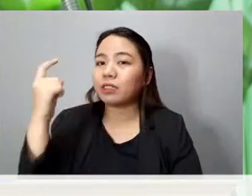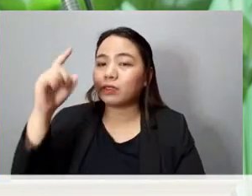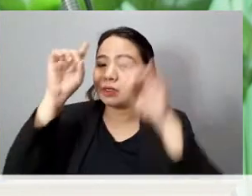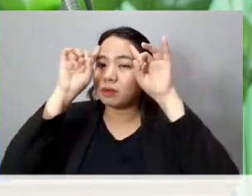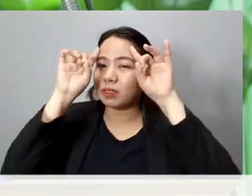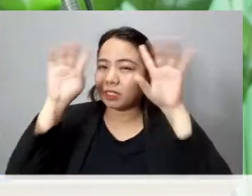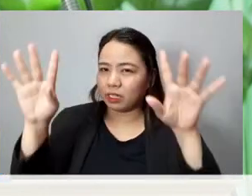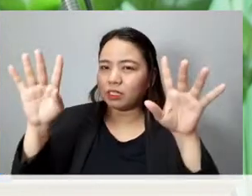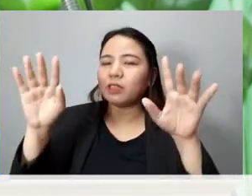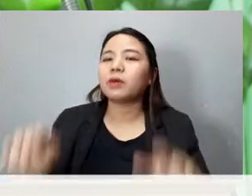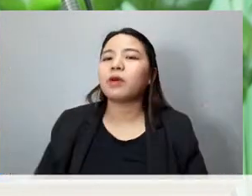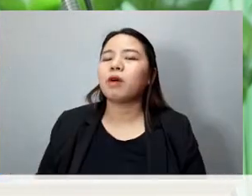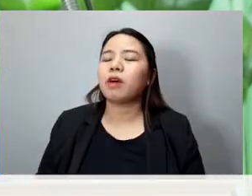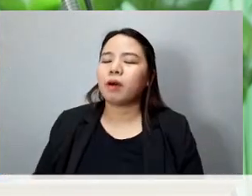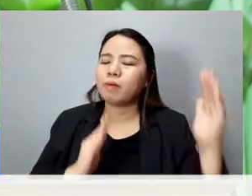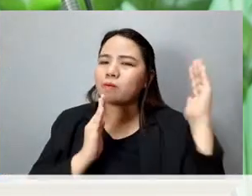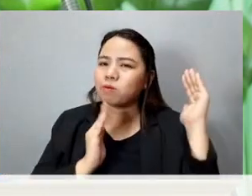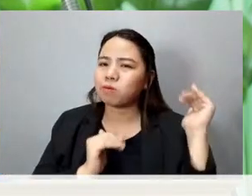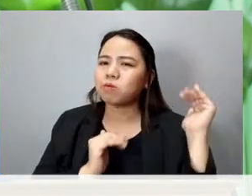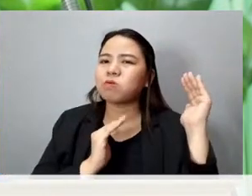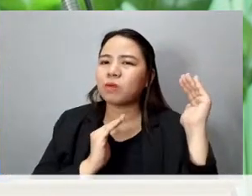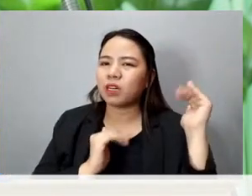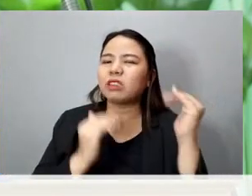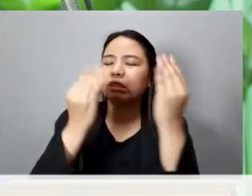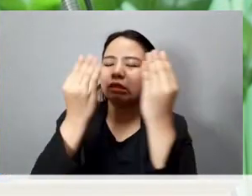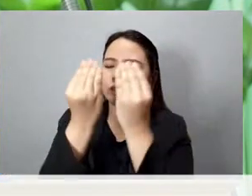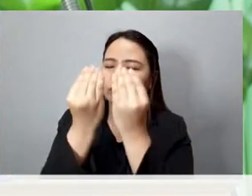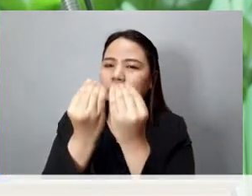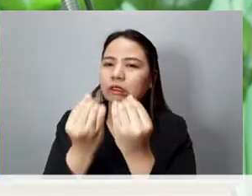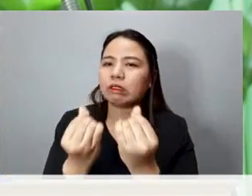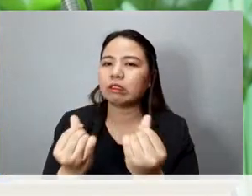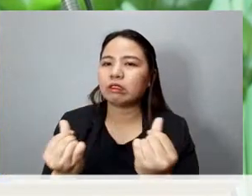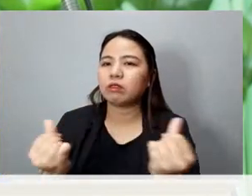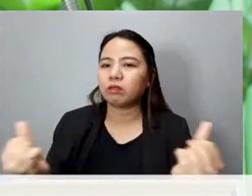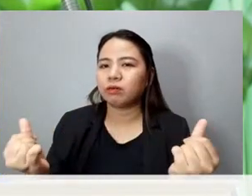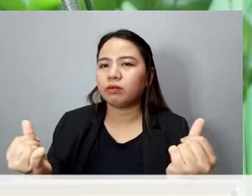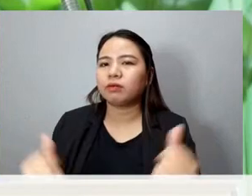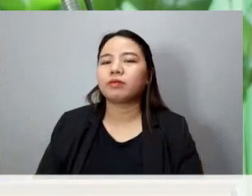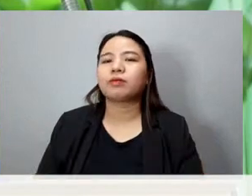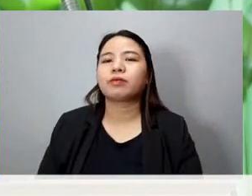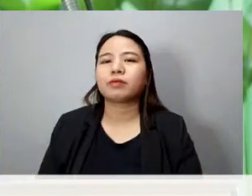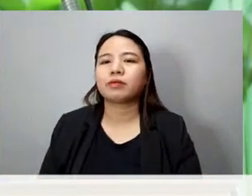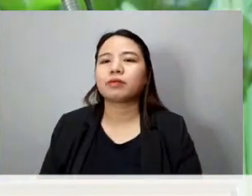ang pag-asa nila ay halos mawala.